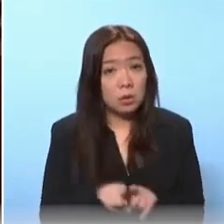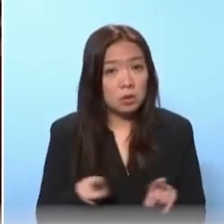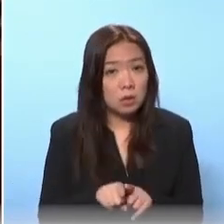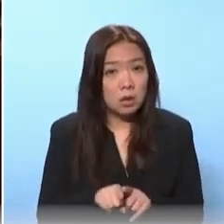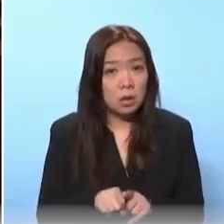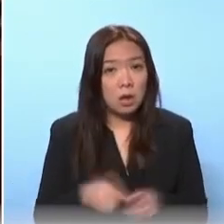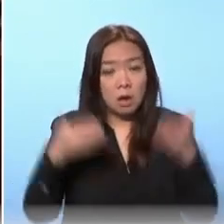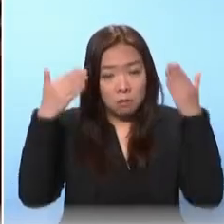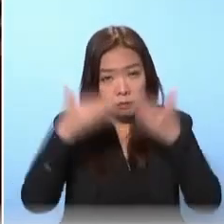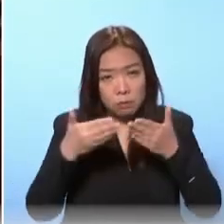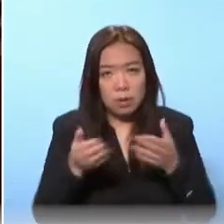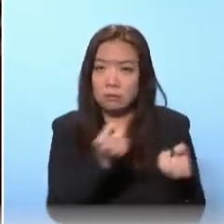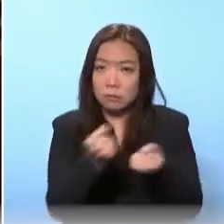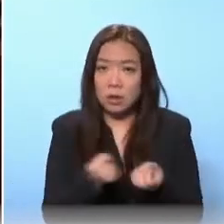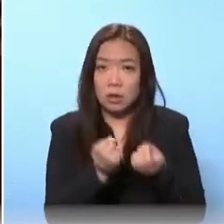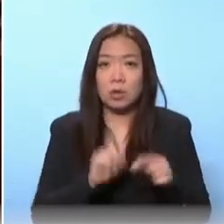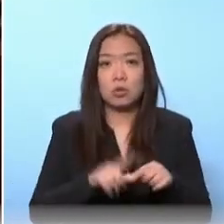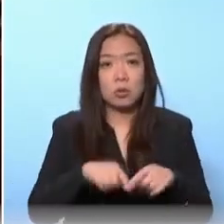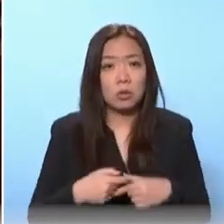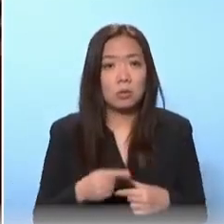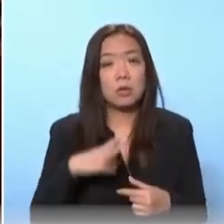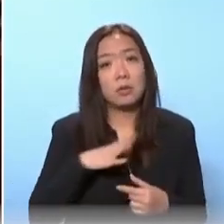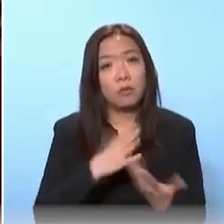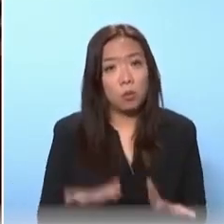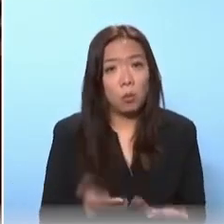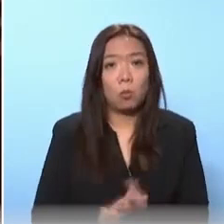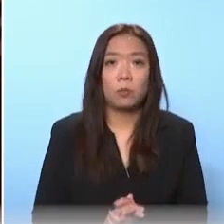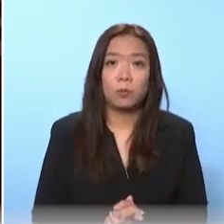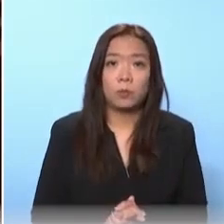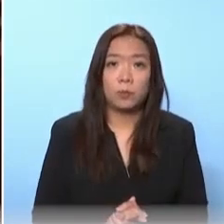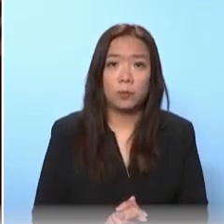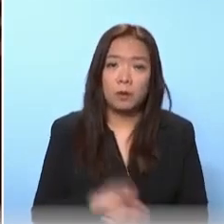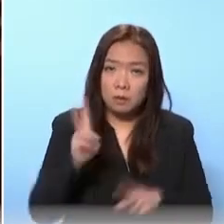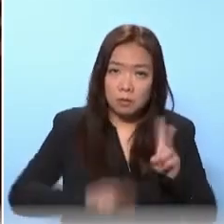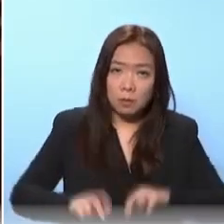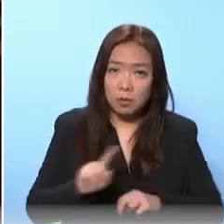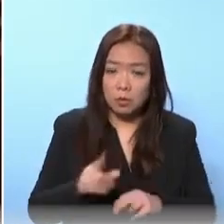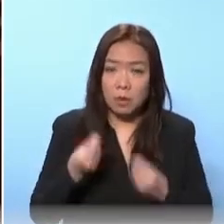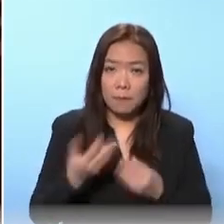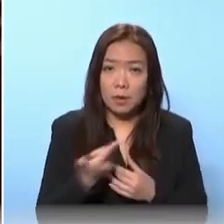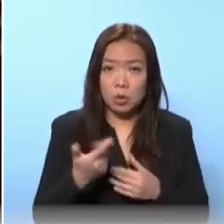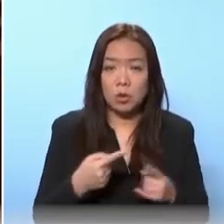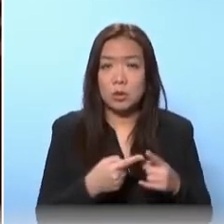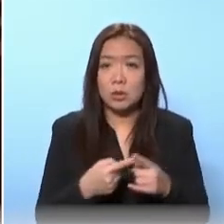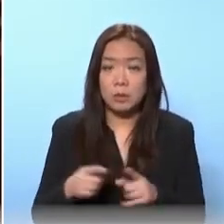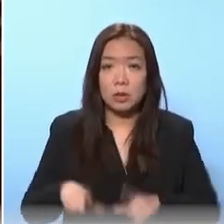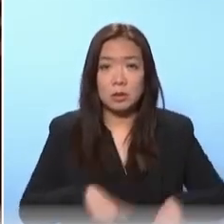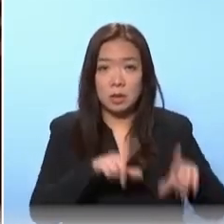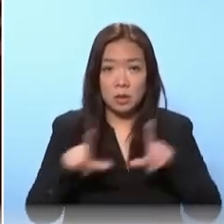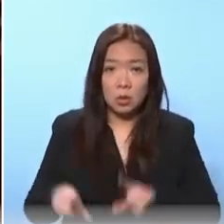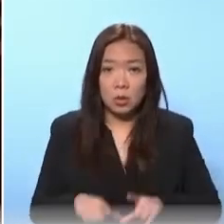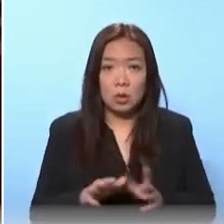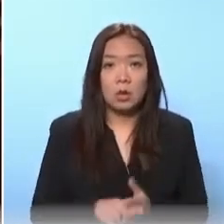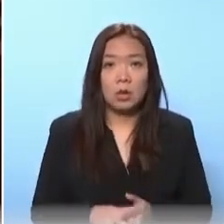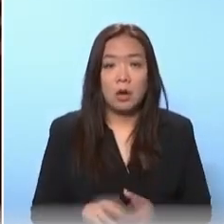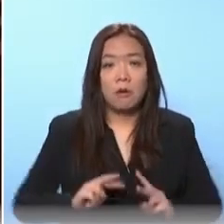聚焦倾下中产的角度，去用中产的角度去探讨怎样令到更加多市民的生活可以有更